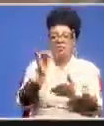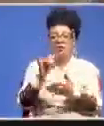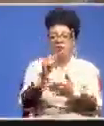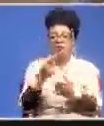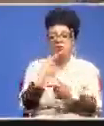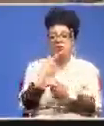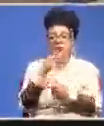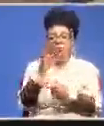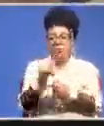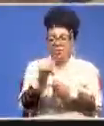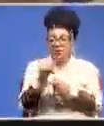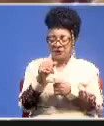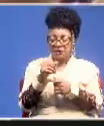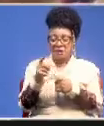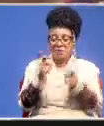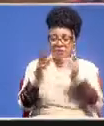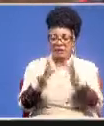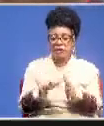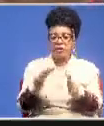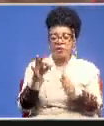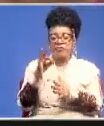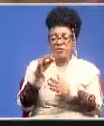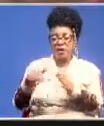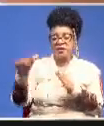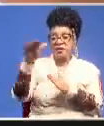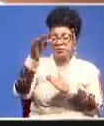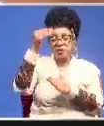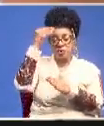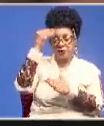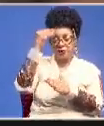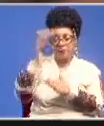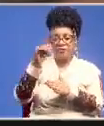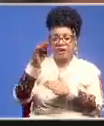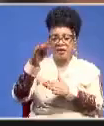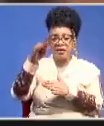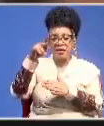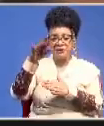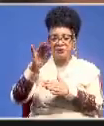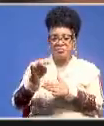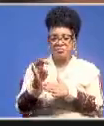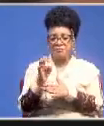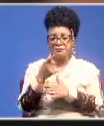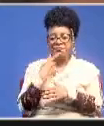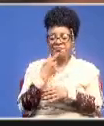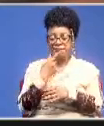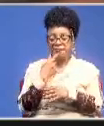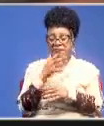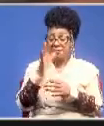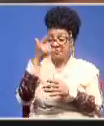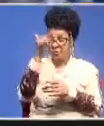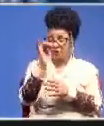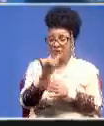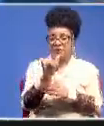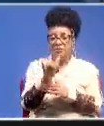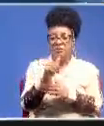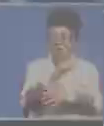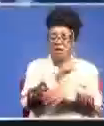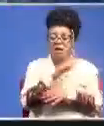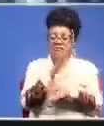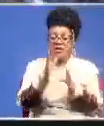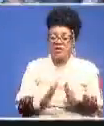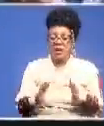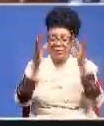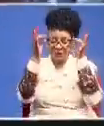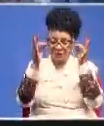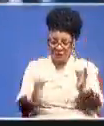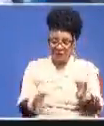mkurugenzi mkuu wa elimu ya watu wazima nchini, Franklin Mugambi. Na kutokana na madhaifu hayo, gavana wa Turkana ameamua